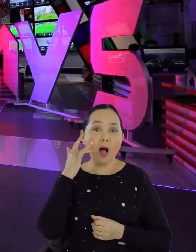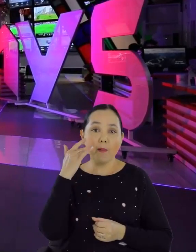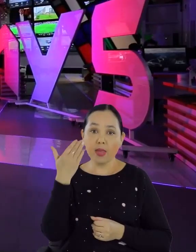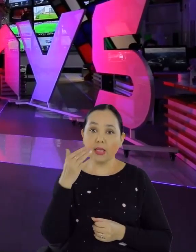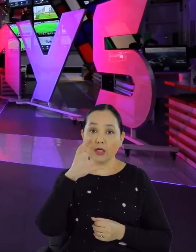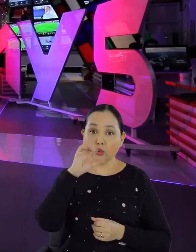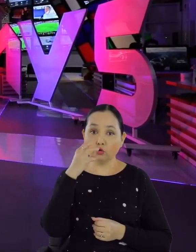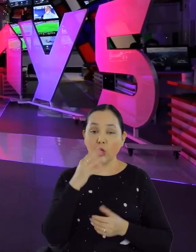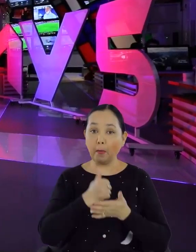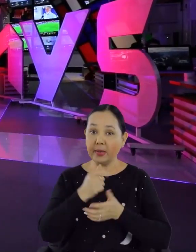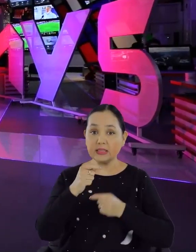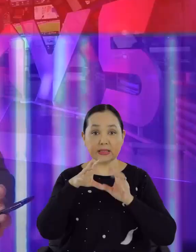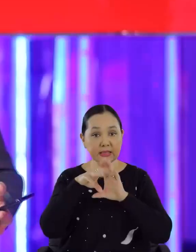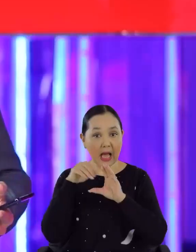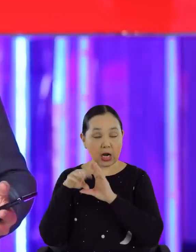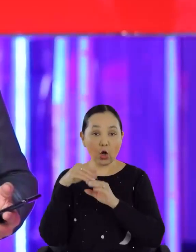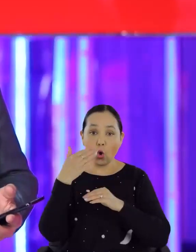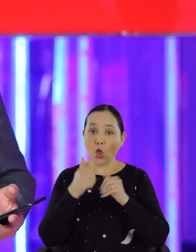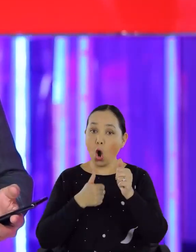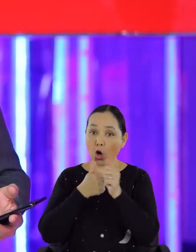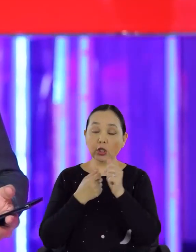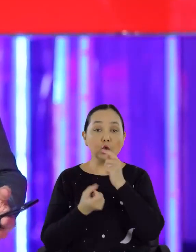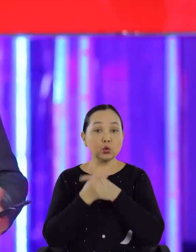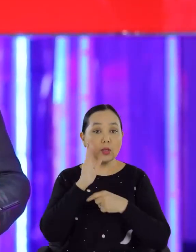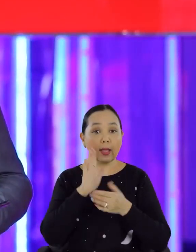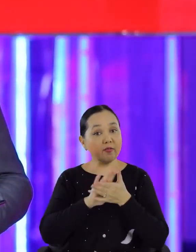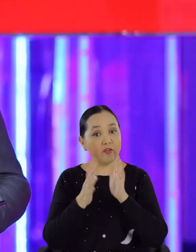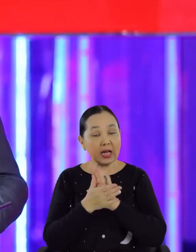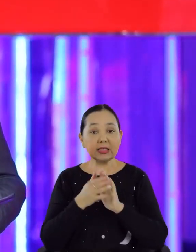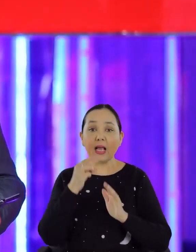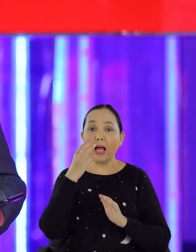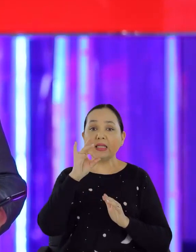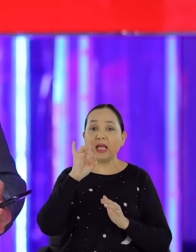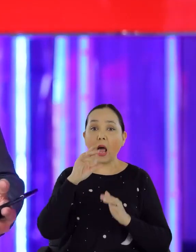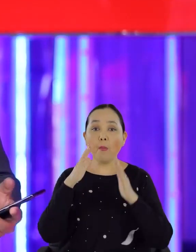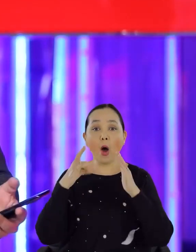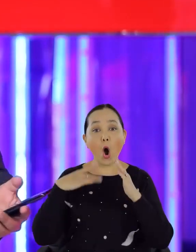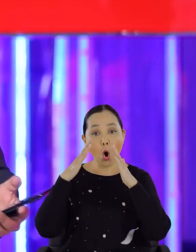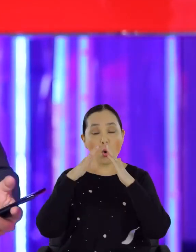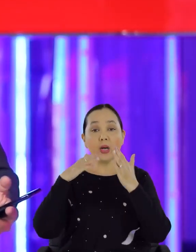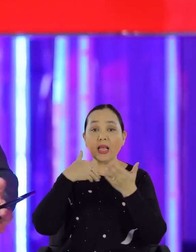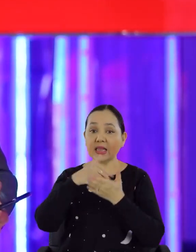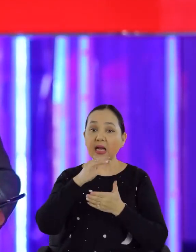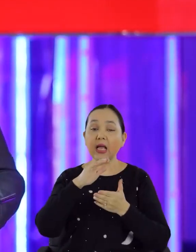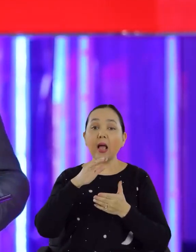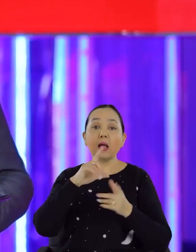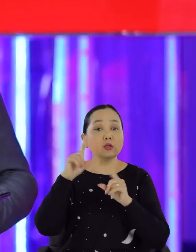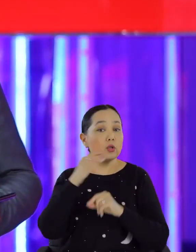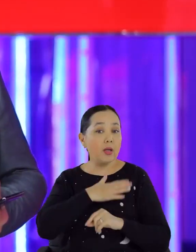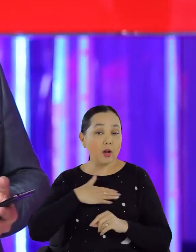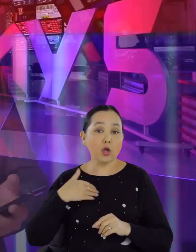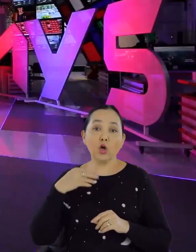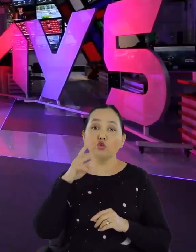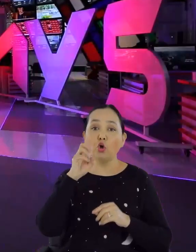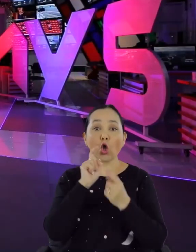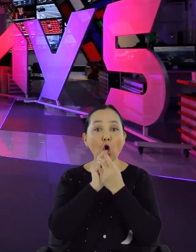Amerika Qo'shma Shtatlaridagi prezidentlik saylovlari va uning ortidan yuzaga kelayotgan vaziyatlar, Tramp Oq uyni tark etishdan bosh tortayotgani, Jo Bayden